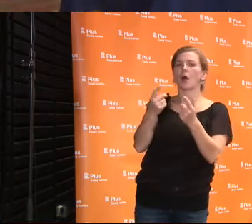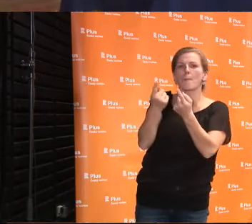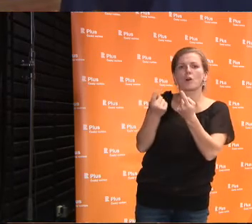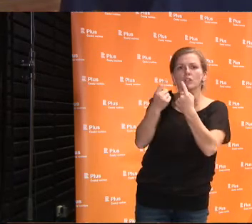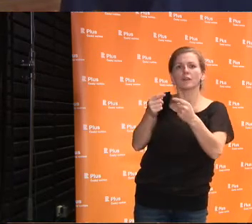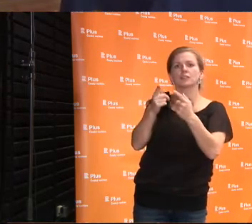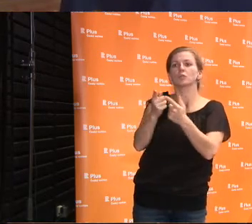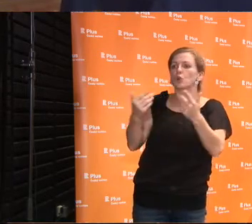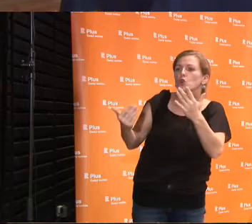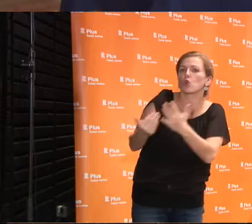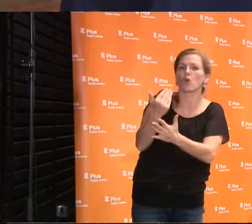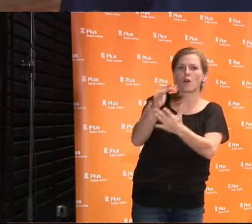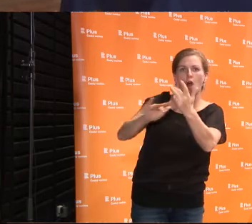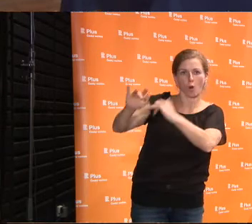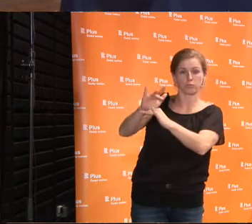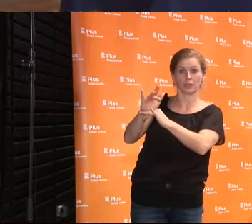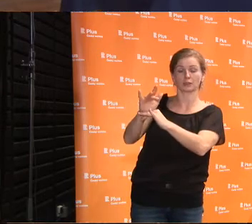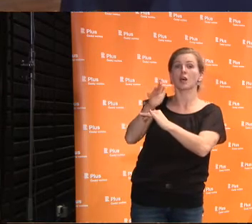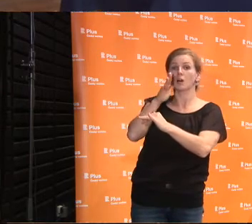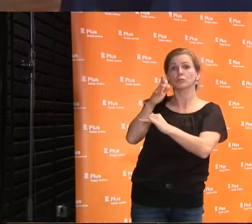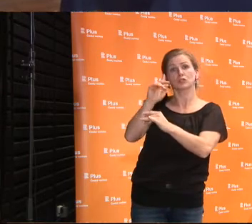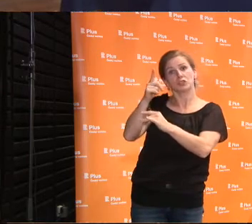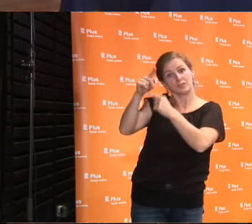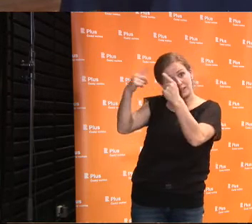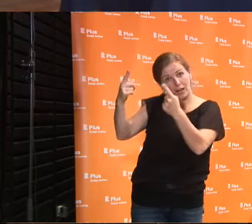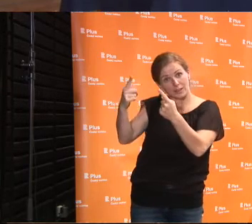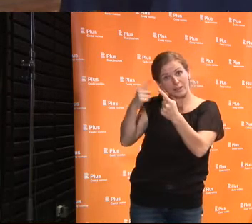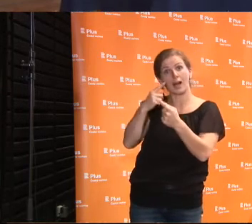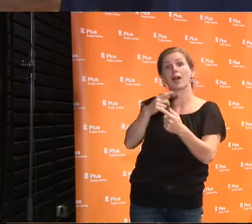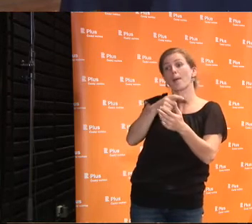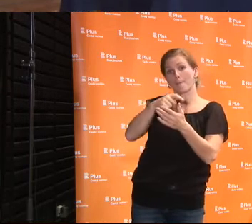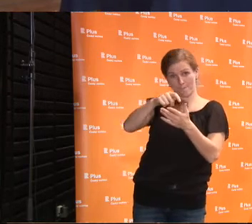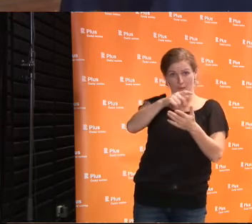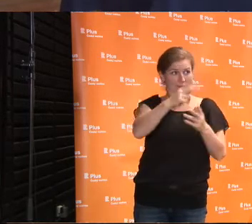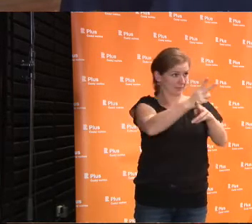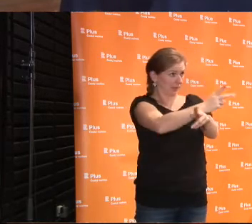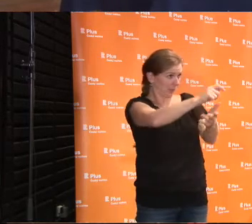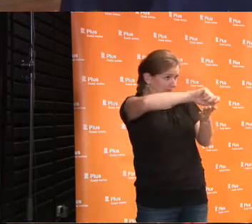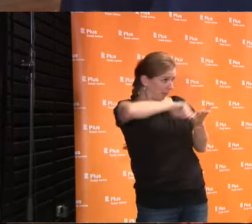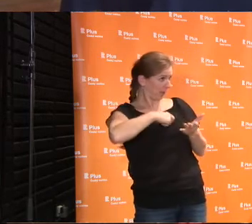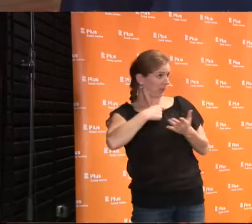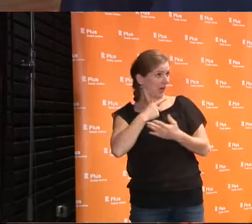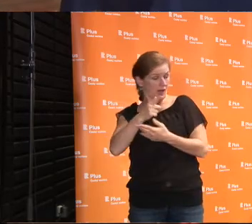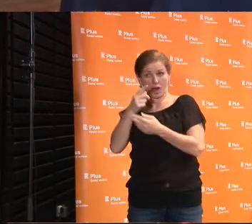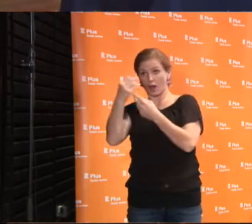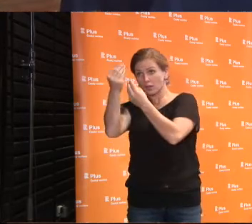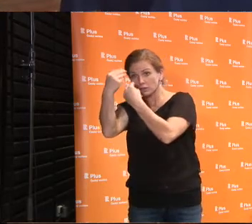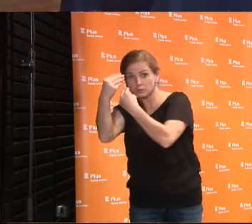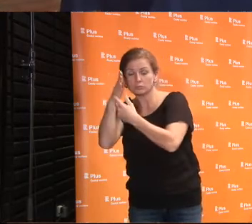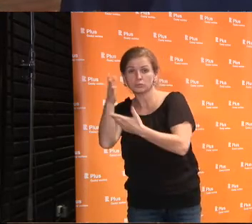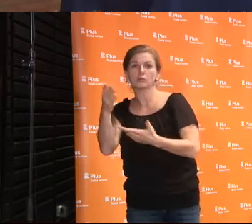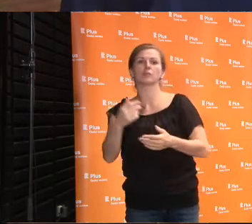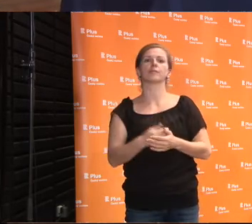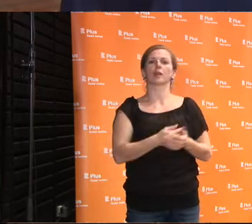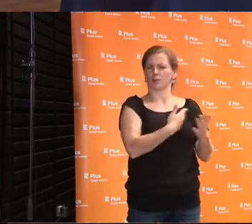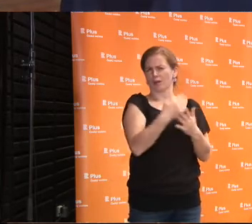právě třeba v těch nových oblastech a bude jim za to platit. Nejenom, že to budou mít zdarma, ale bude jim za to platit. Pan Špidla už to vlastně naznačil, že v okamžiku, kdy